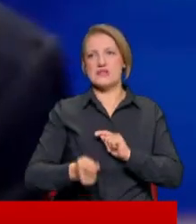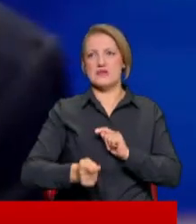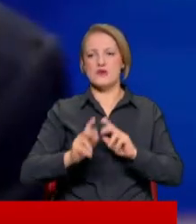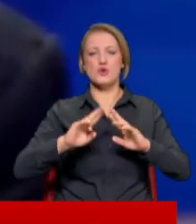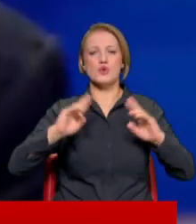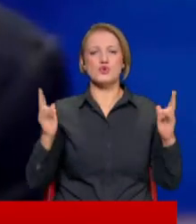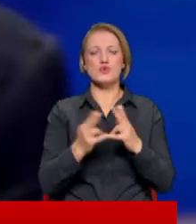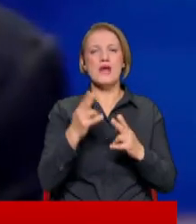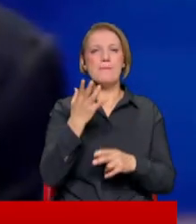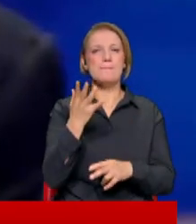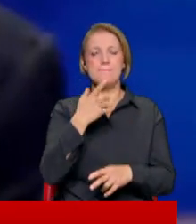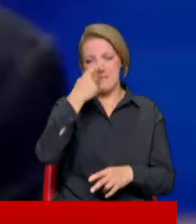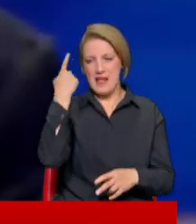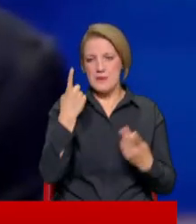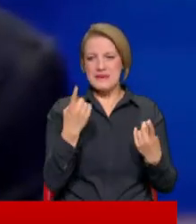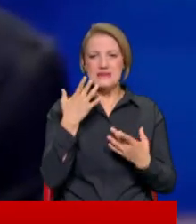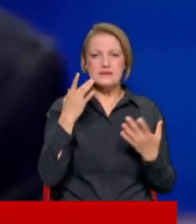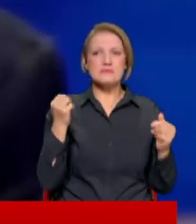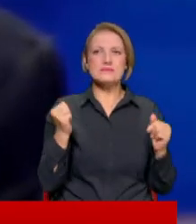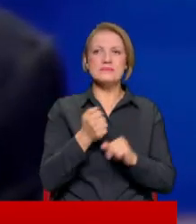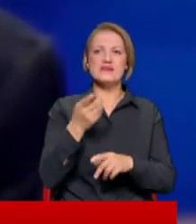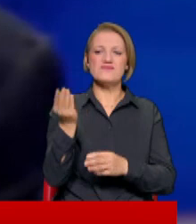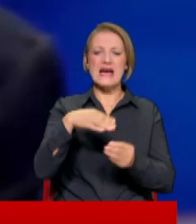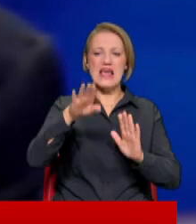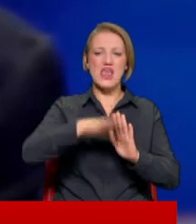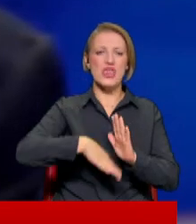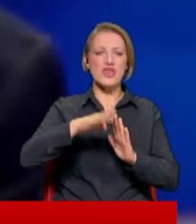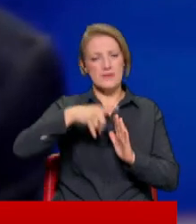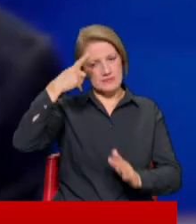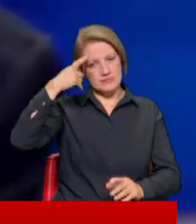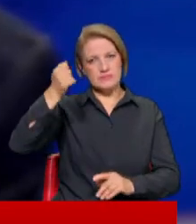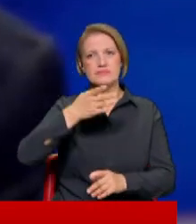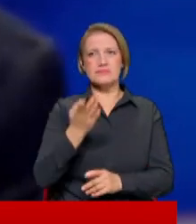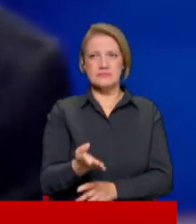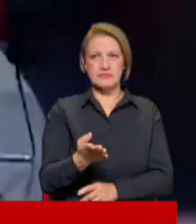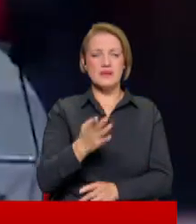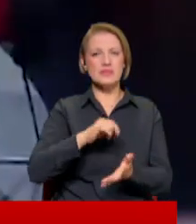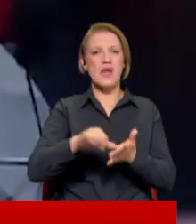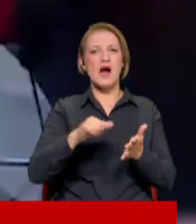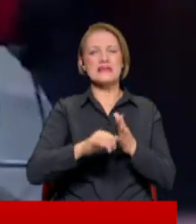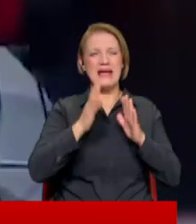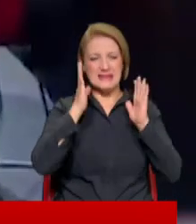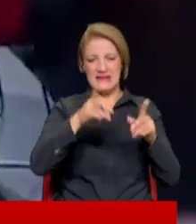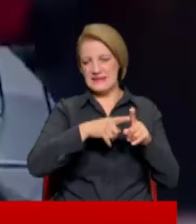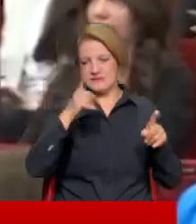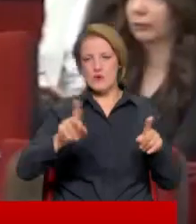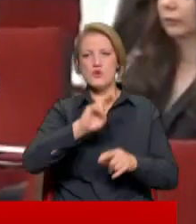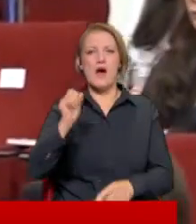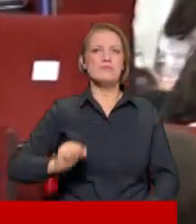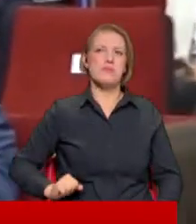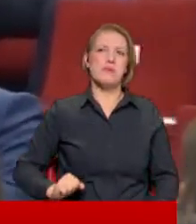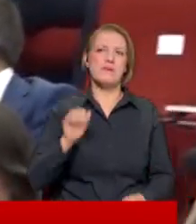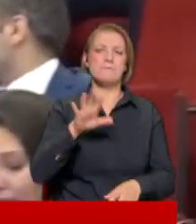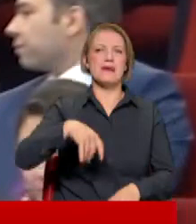Dünya belli bir sıkılaşma moduna girerken ben illa faizi indireceğim inadıyla TCMB gittiği tarihten itibaren aslında kur fırladı gitti.